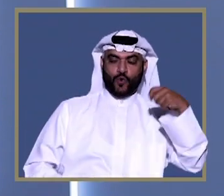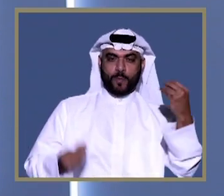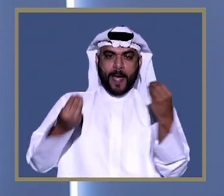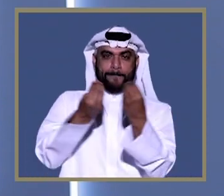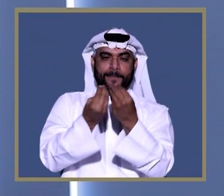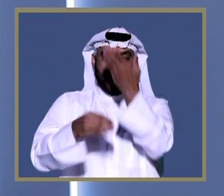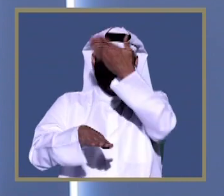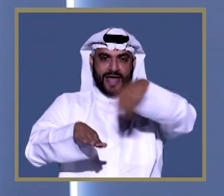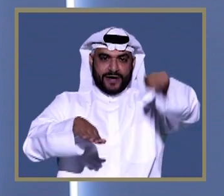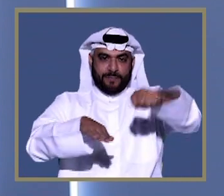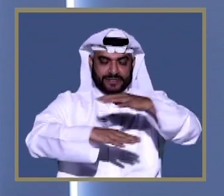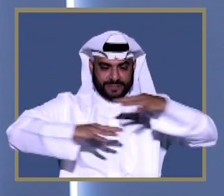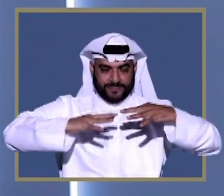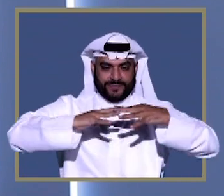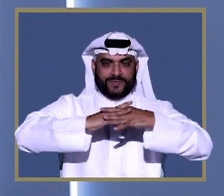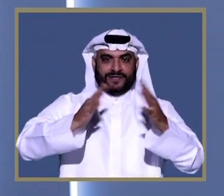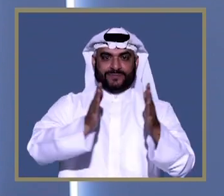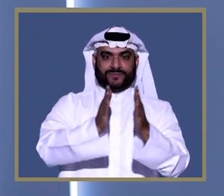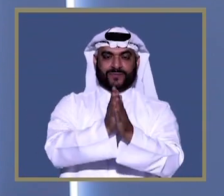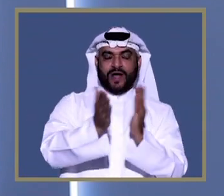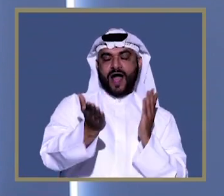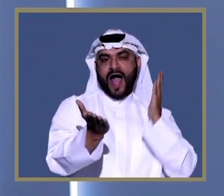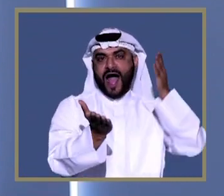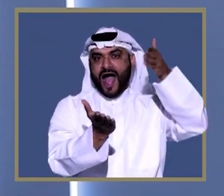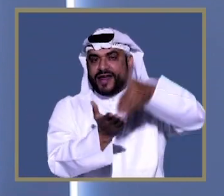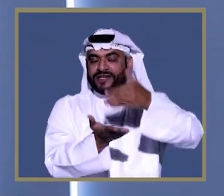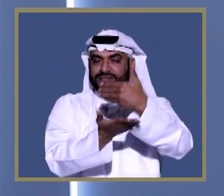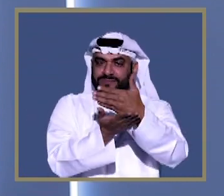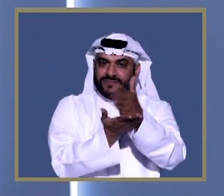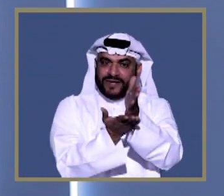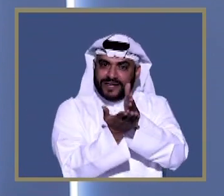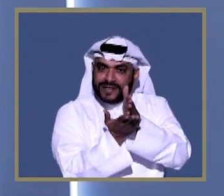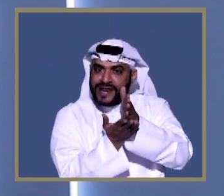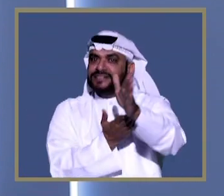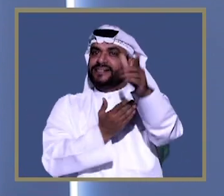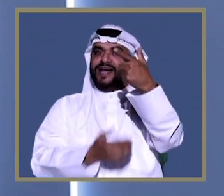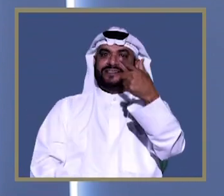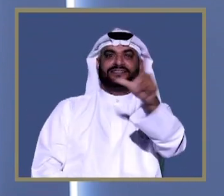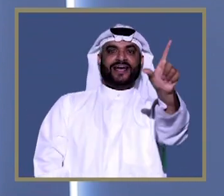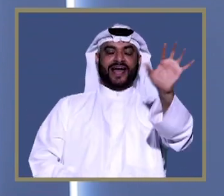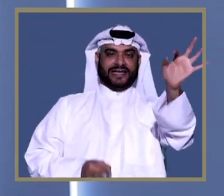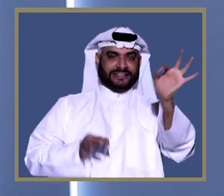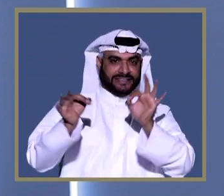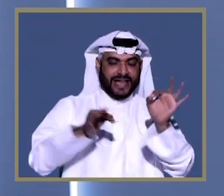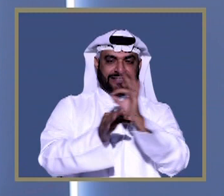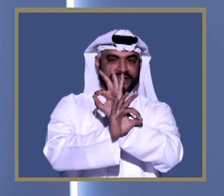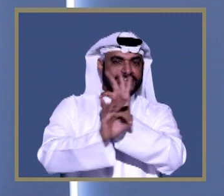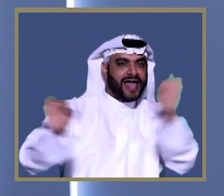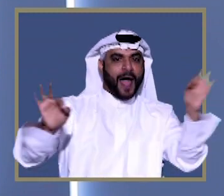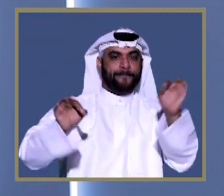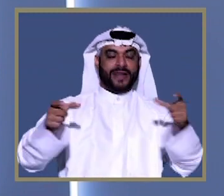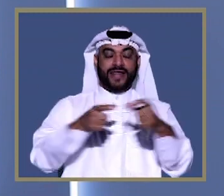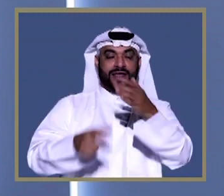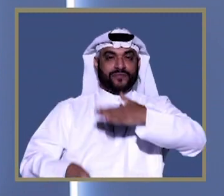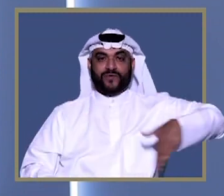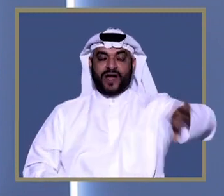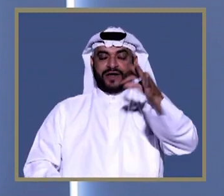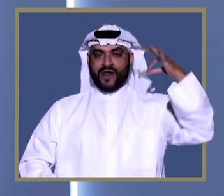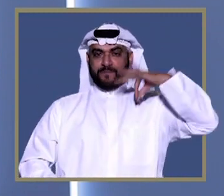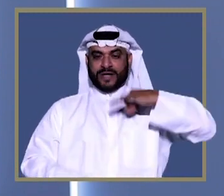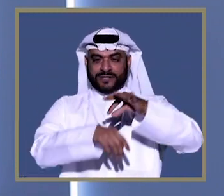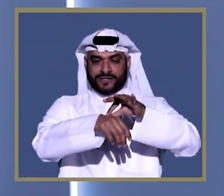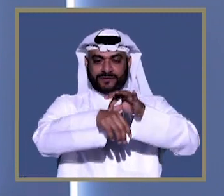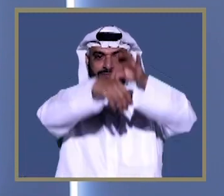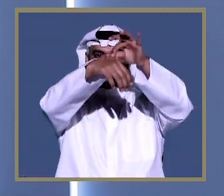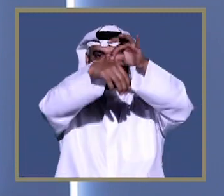الحكومة والمجلس، ومن ثم نصل إلى الإصلاح السياسي والإصلاح الإداري والإصلاح العام